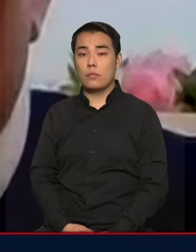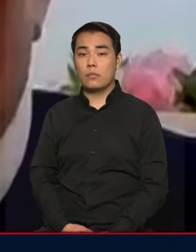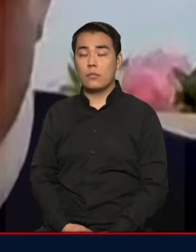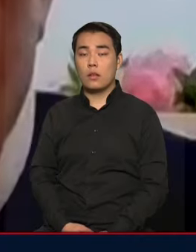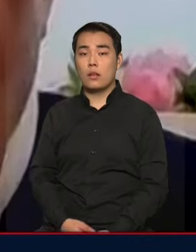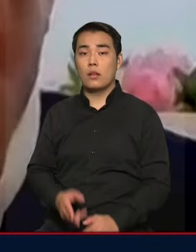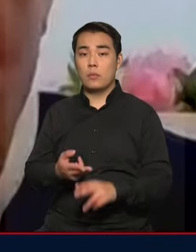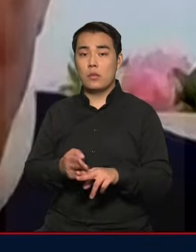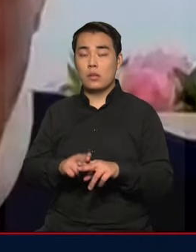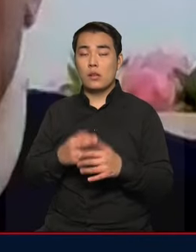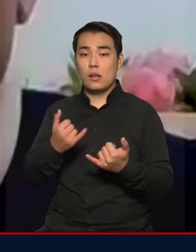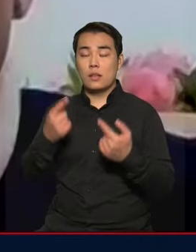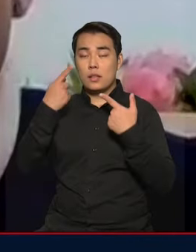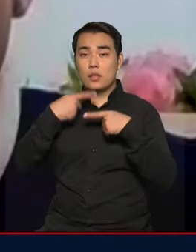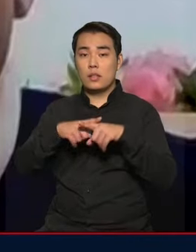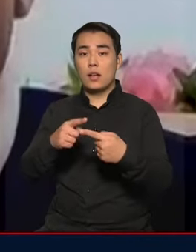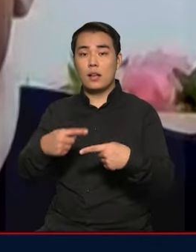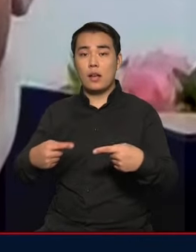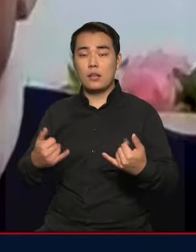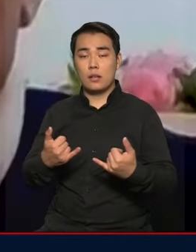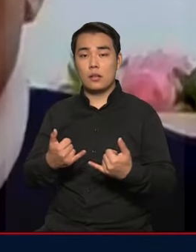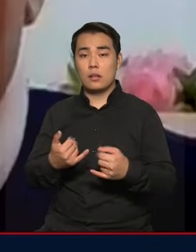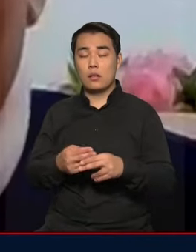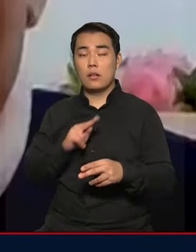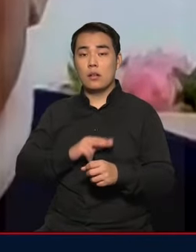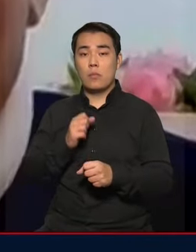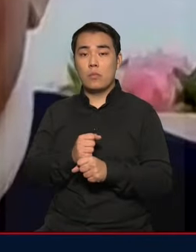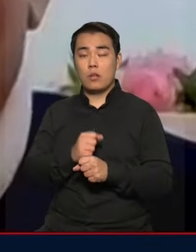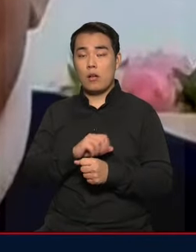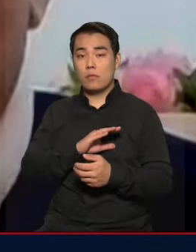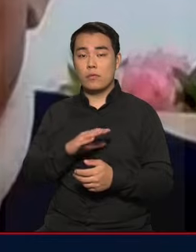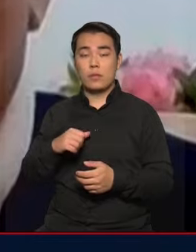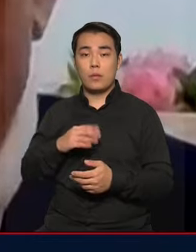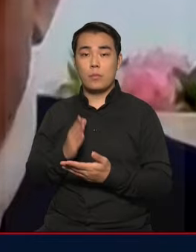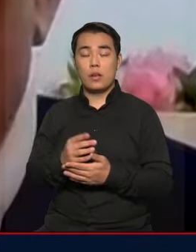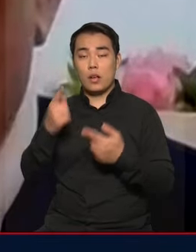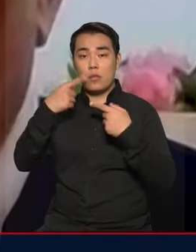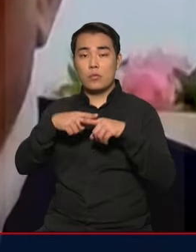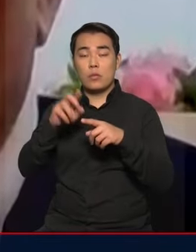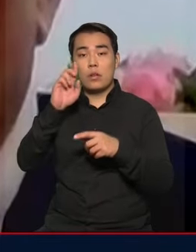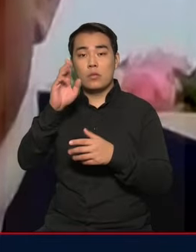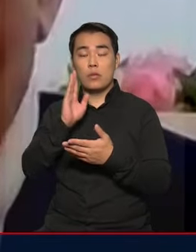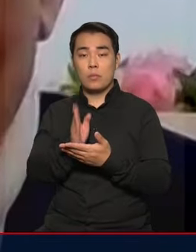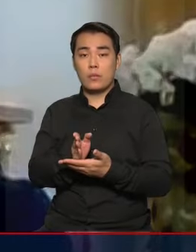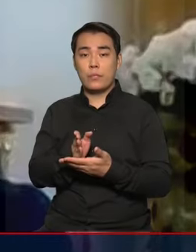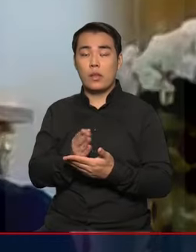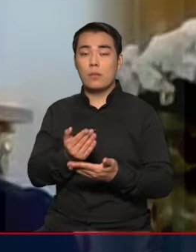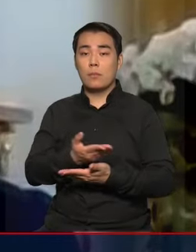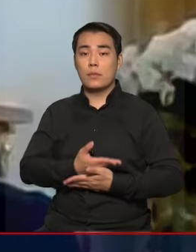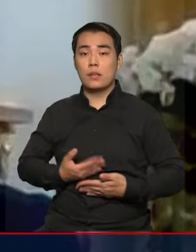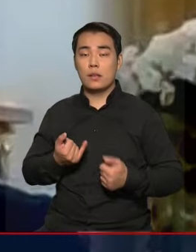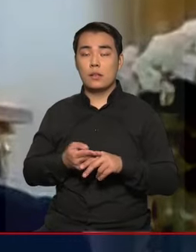Ол жабдықтары неше түрлі толып жатқан жабдықтары бар, мемлекеттер бар. Біздің